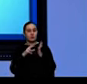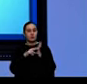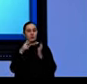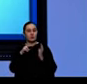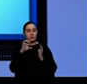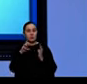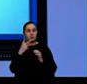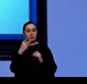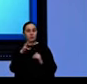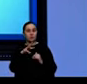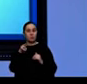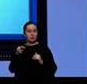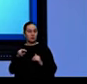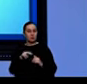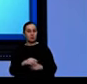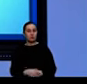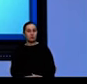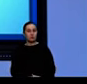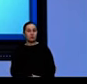8 дециметр 3 миллиметр,